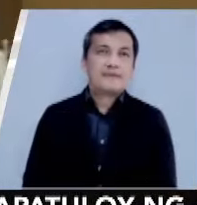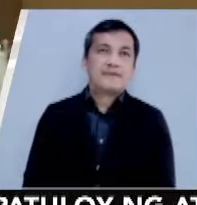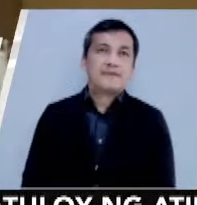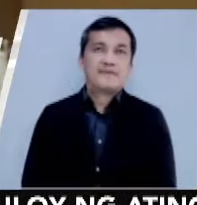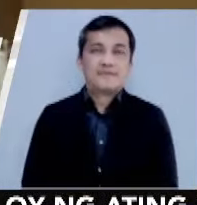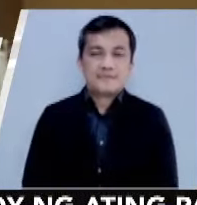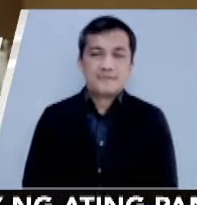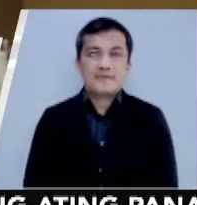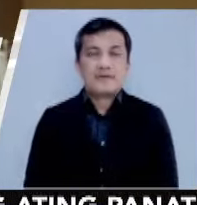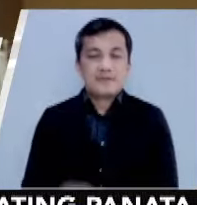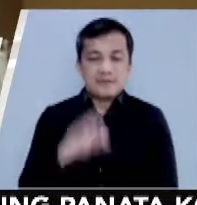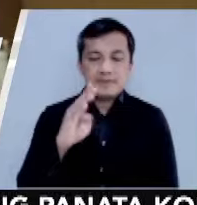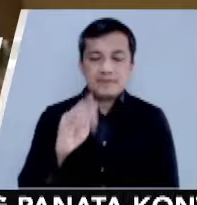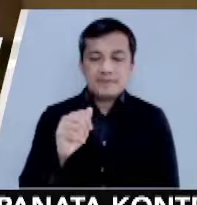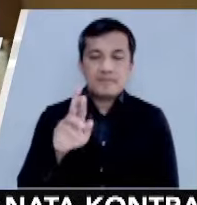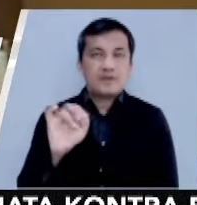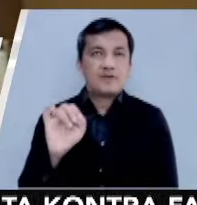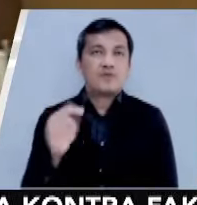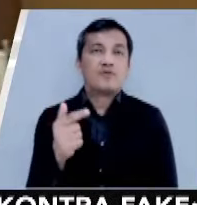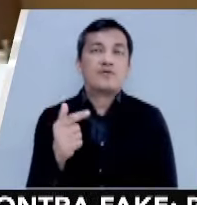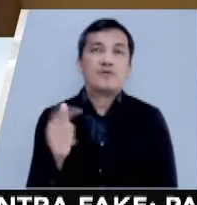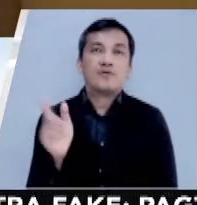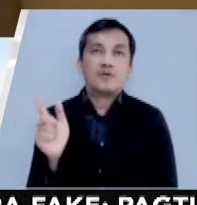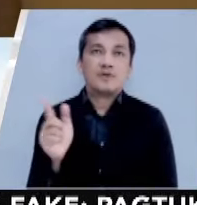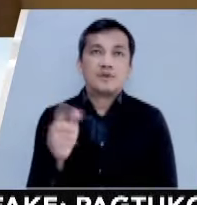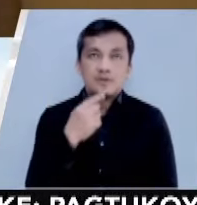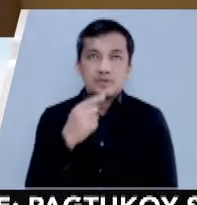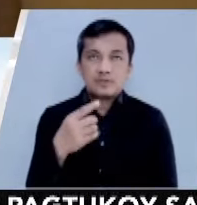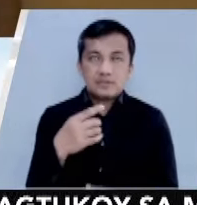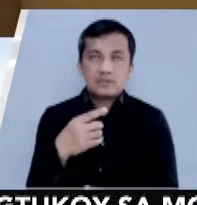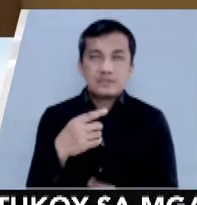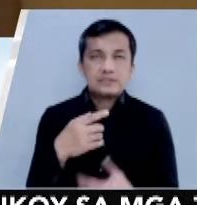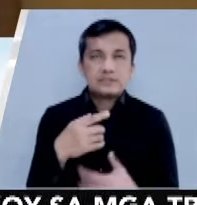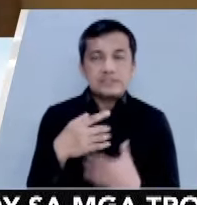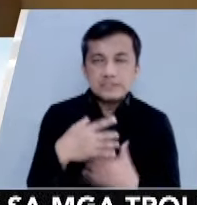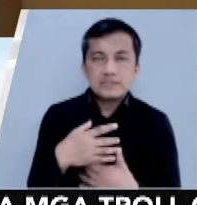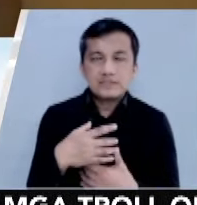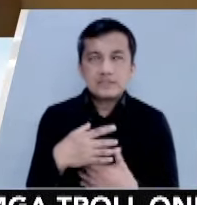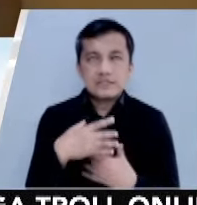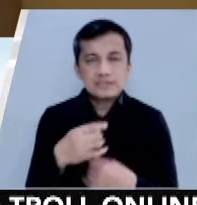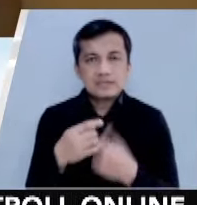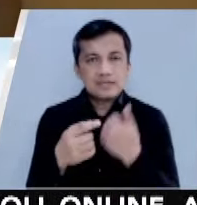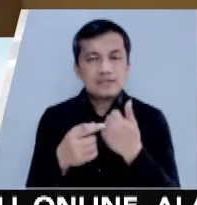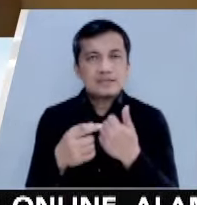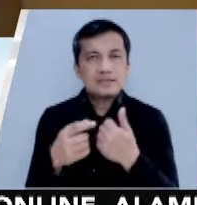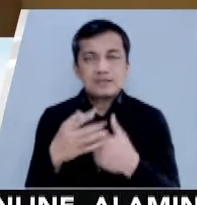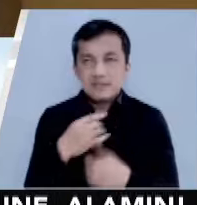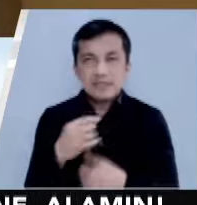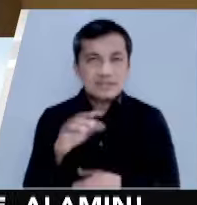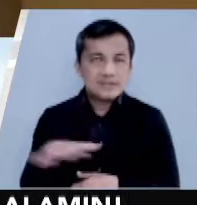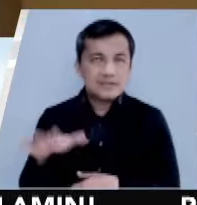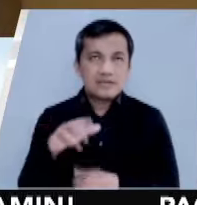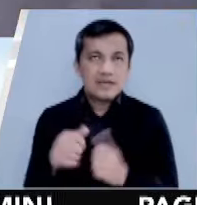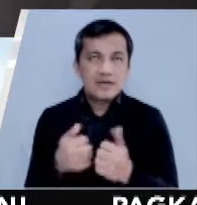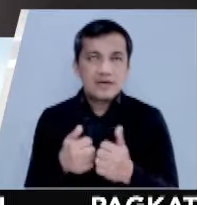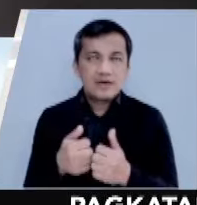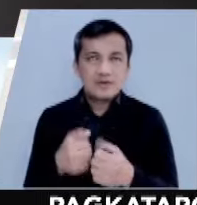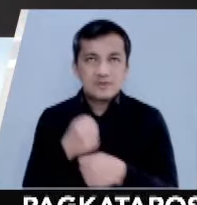ang nagkuha ng interest nila kung paano ako na nagawa ng paraan ng makausap